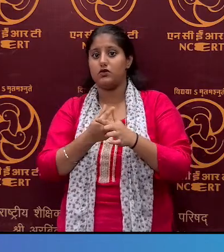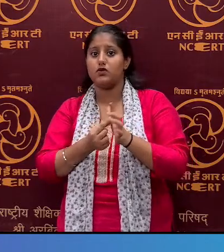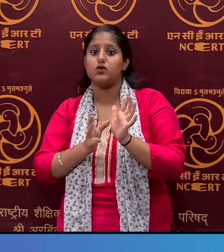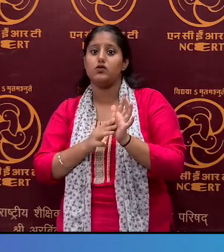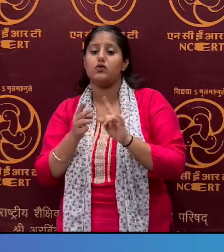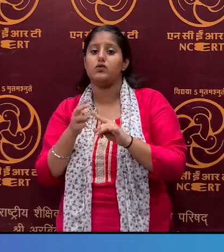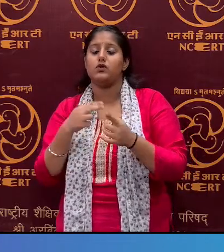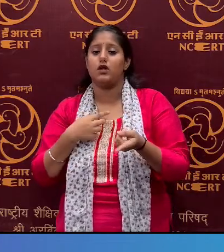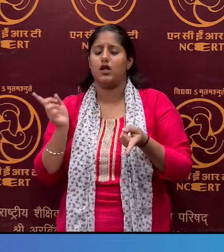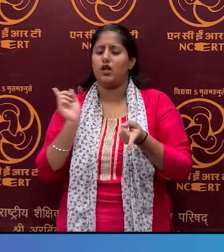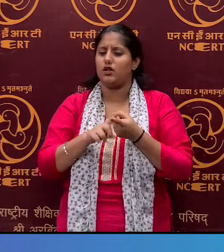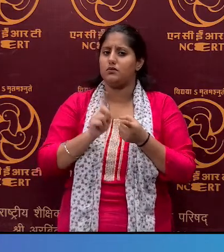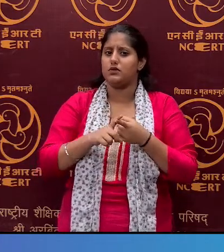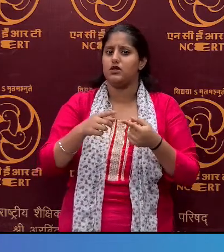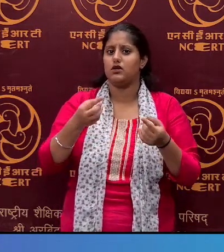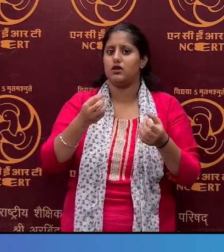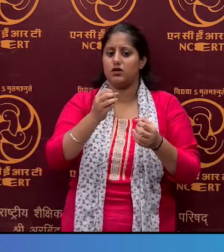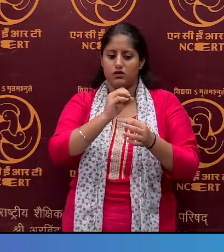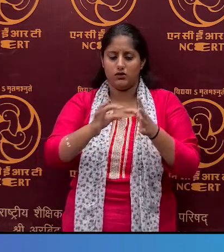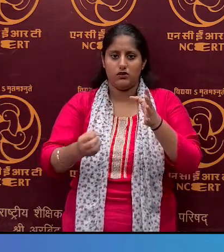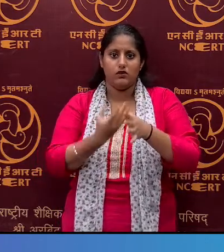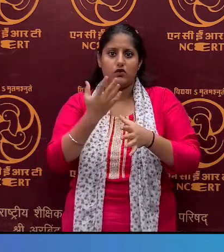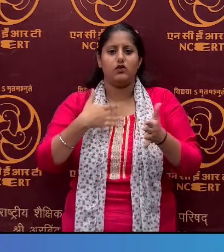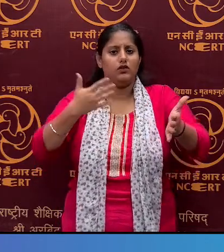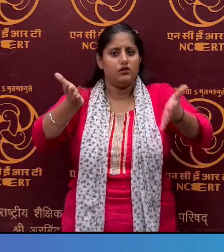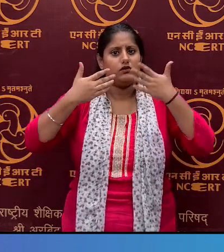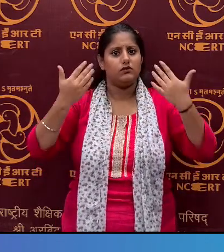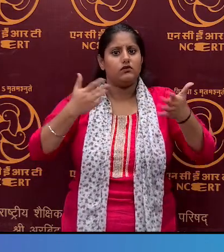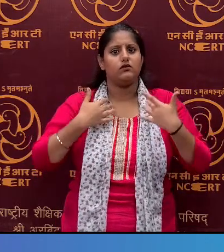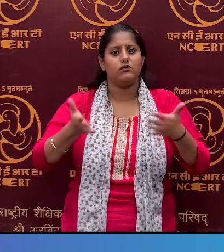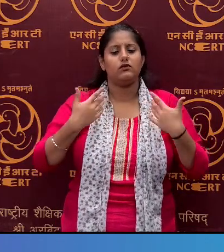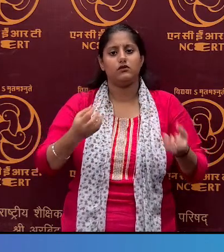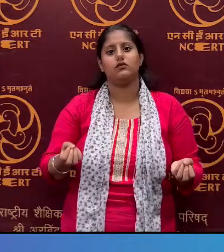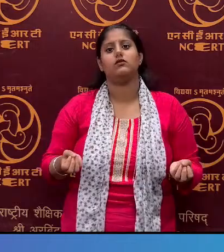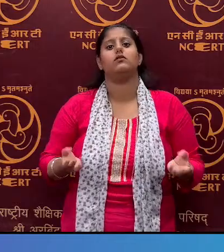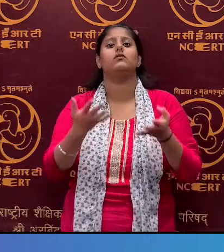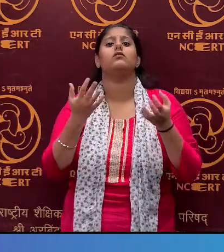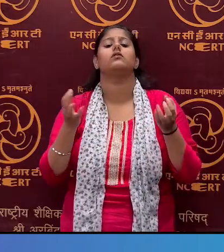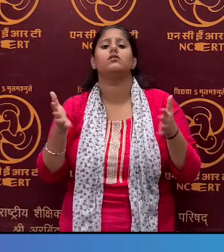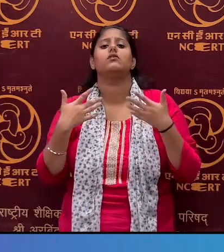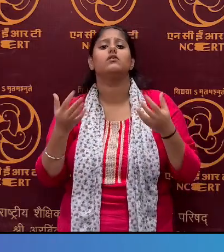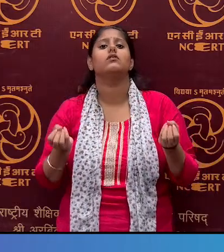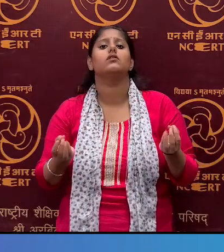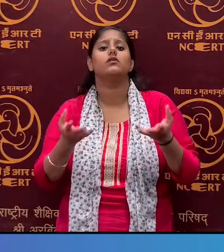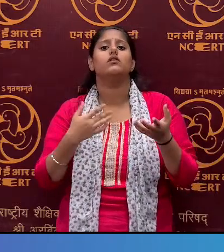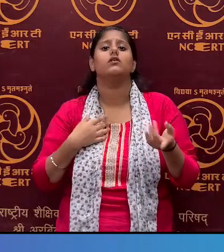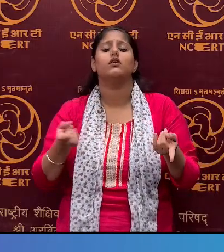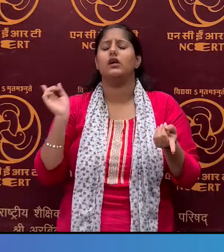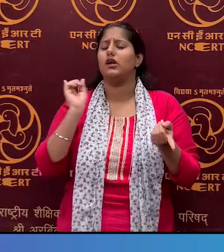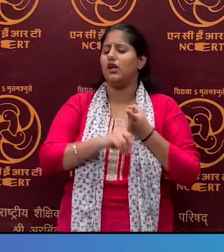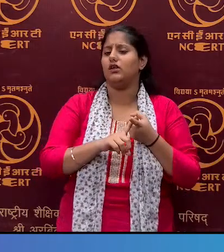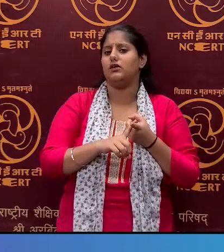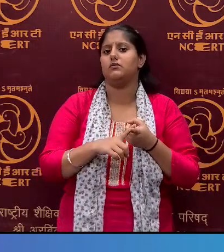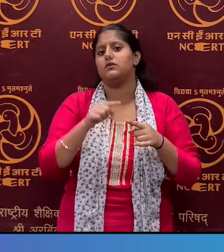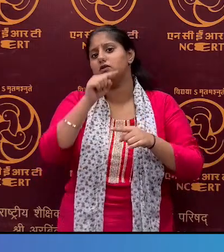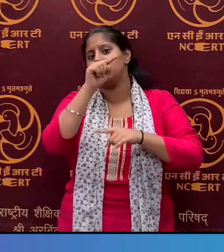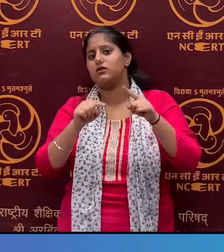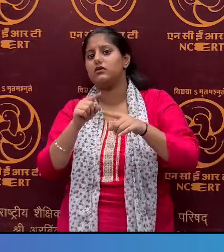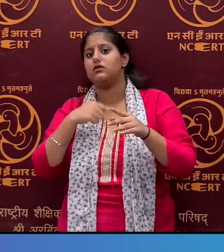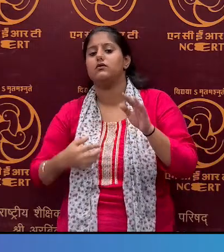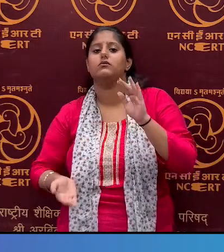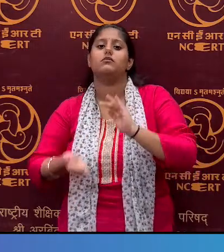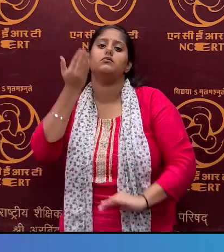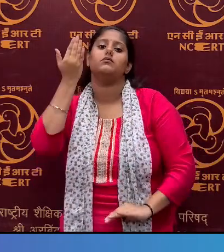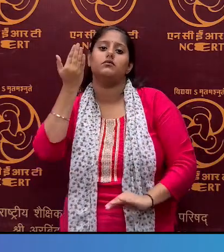विंड लू एंटर करती है और पूरे नॉर्थ इंडिया, नॉर्दर्न प्लेन का टेम्परेचर अचानक से इंक्रीज हो जाता